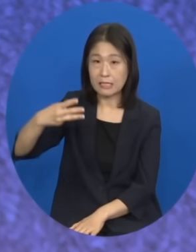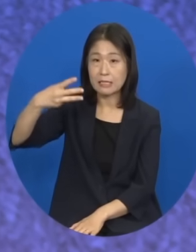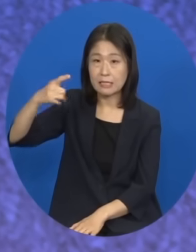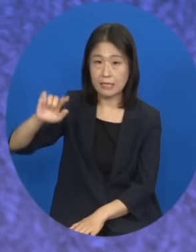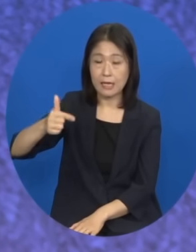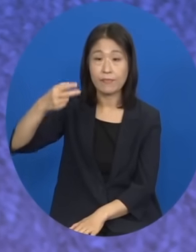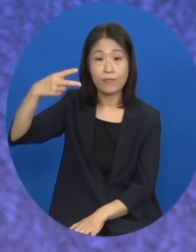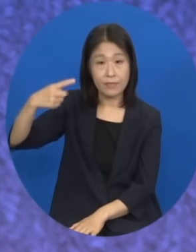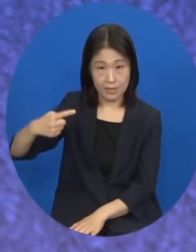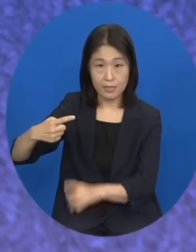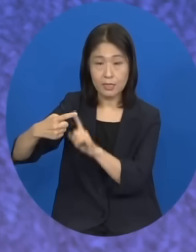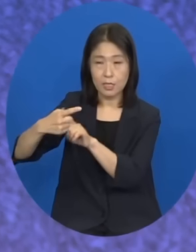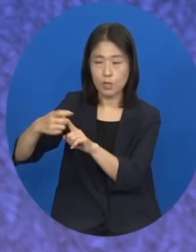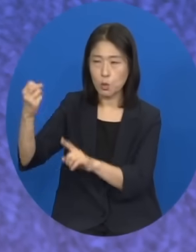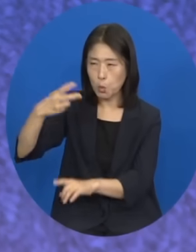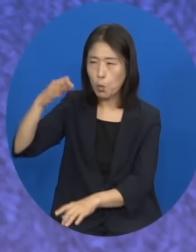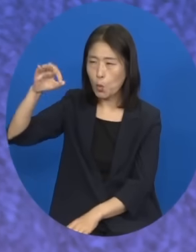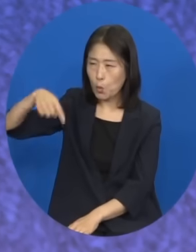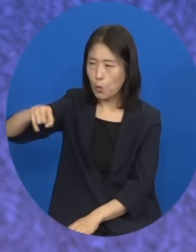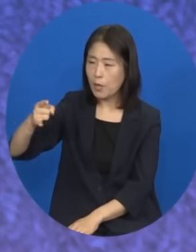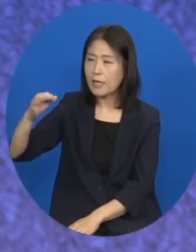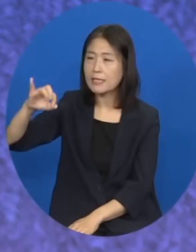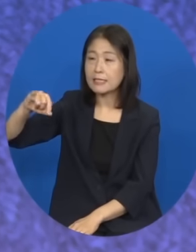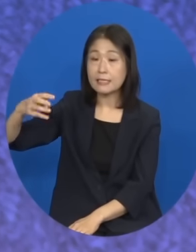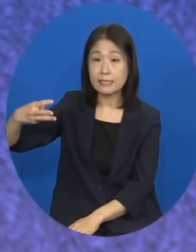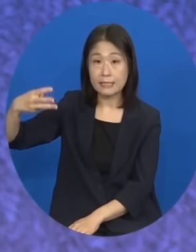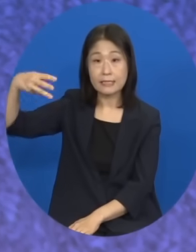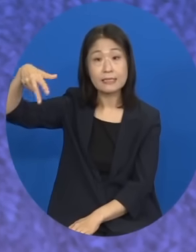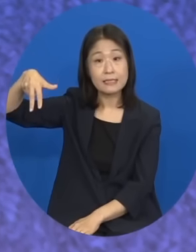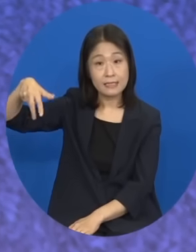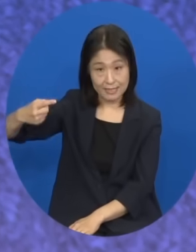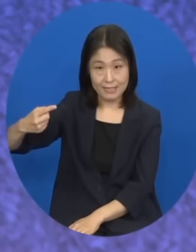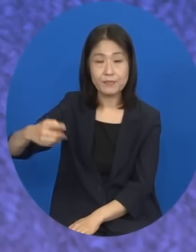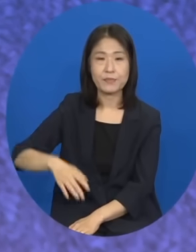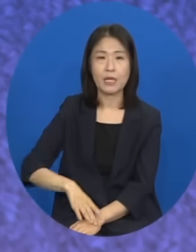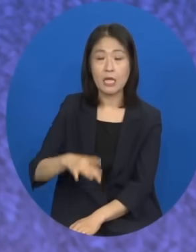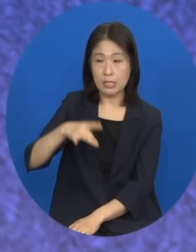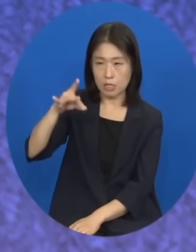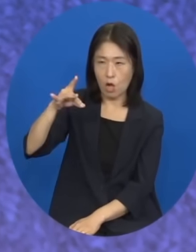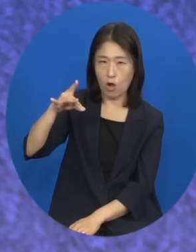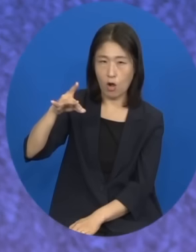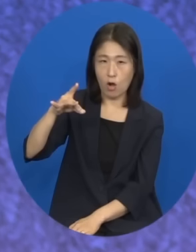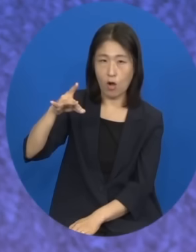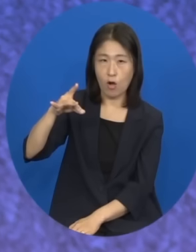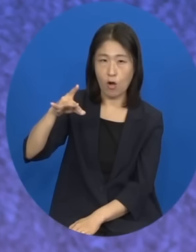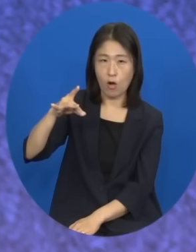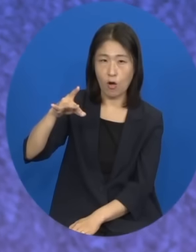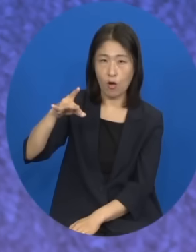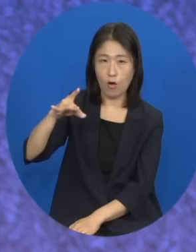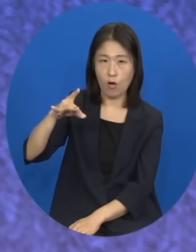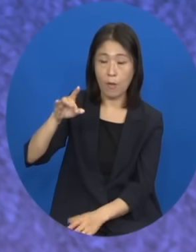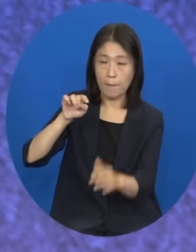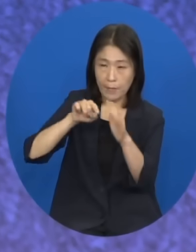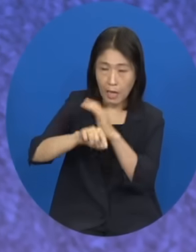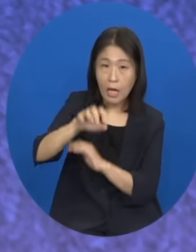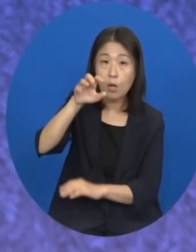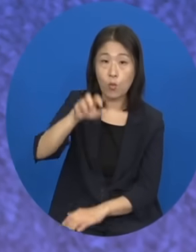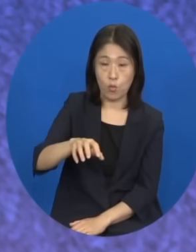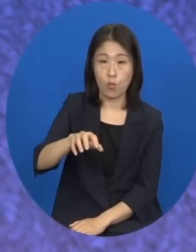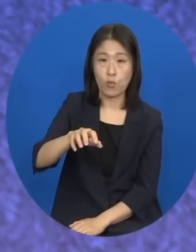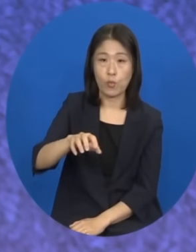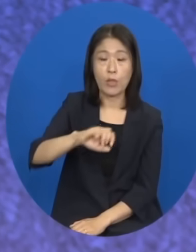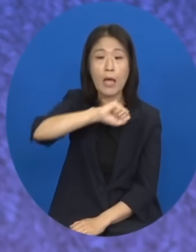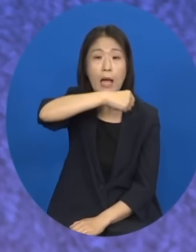영국을 둘러왔는데 가장 먼저 갔던 곳이 여러분이 잘 아는 아프리카 선교사